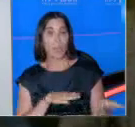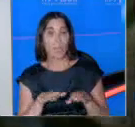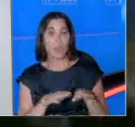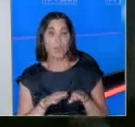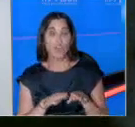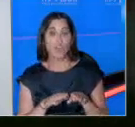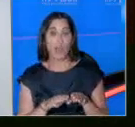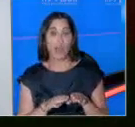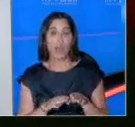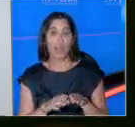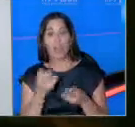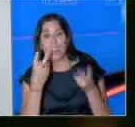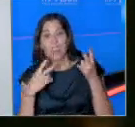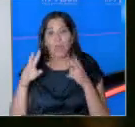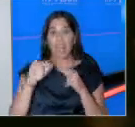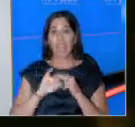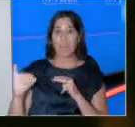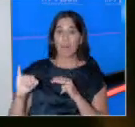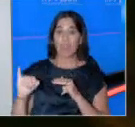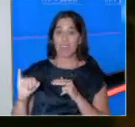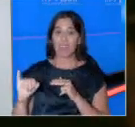של יותר ימנית